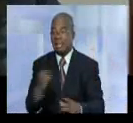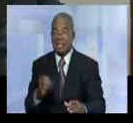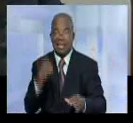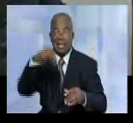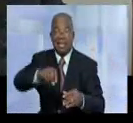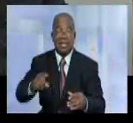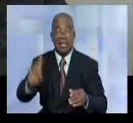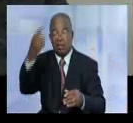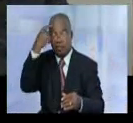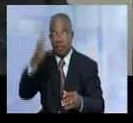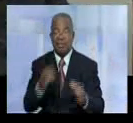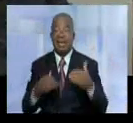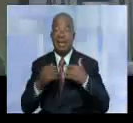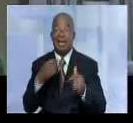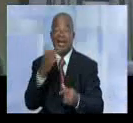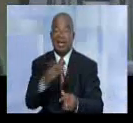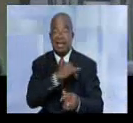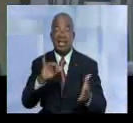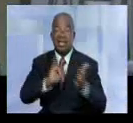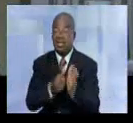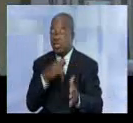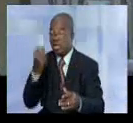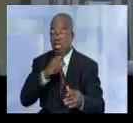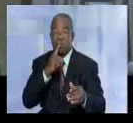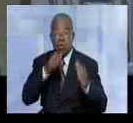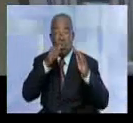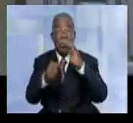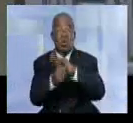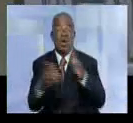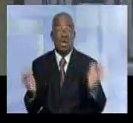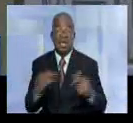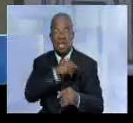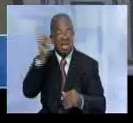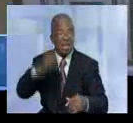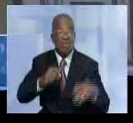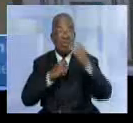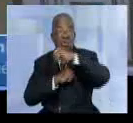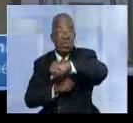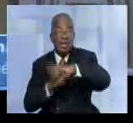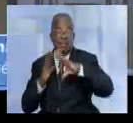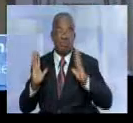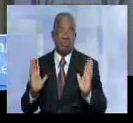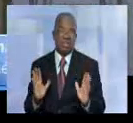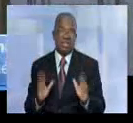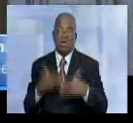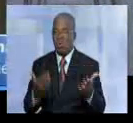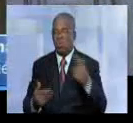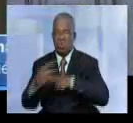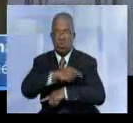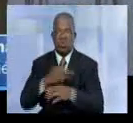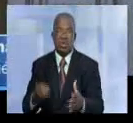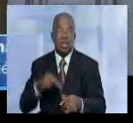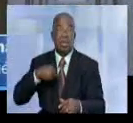en garantissant les droits des réfugiés. La question des réfugiés, pour nous, c'était une question taboue, mais nous avons compris avec cette formation